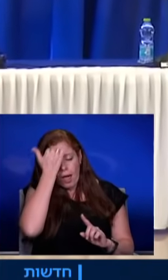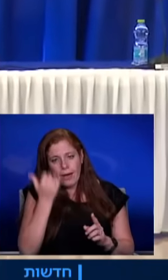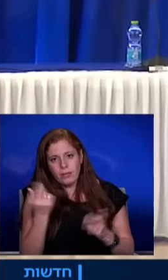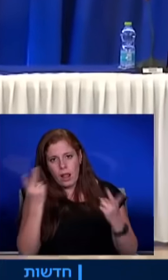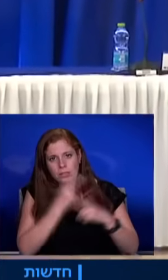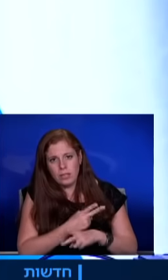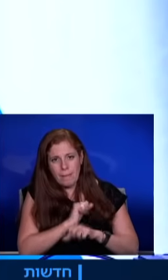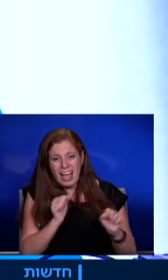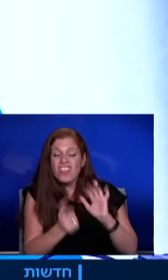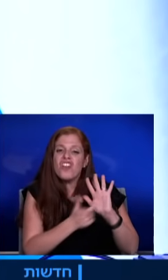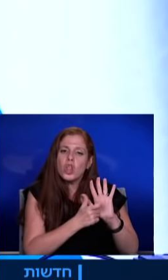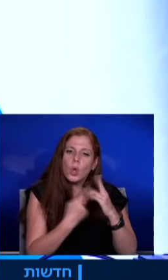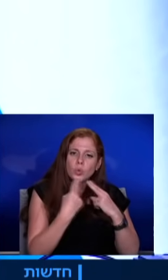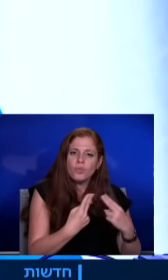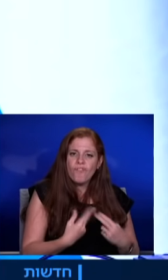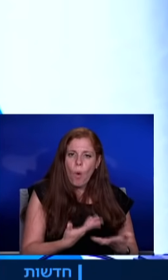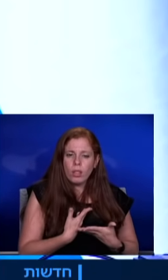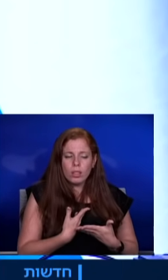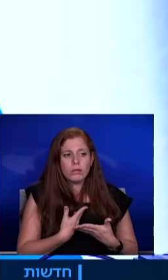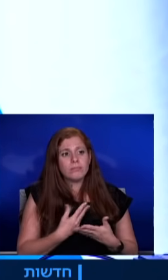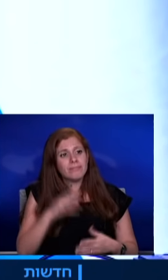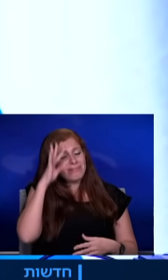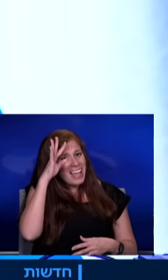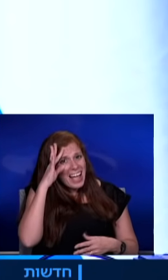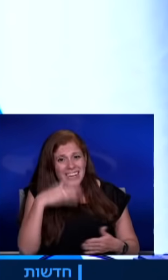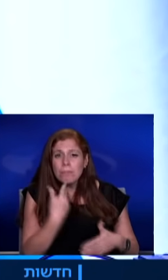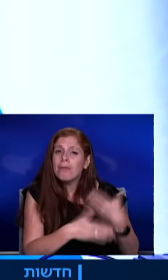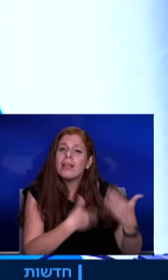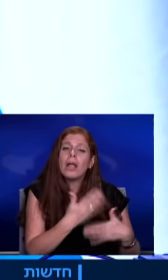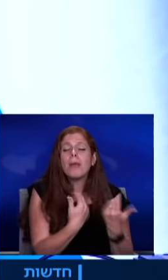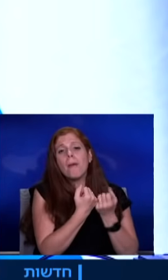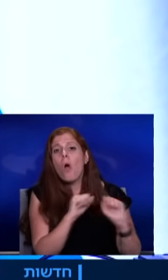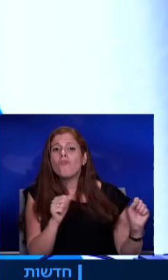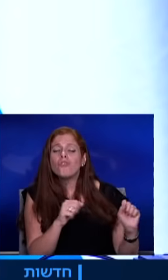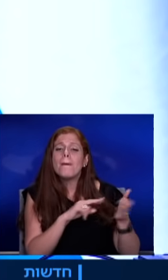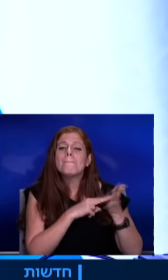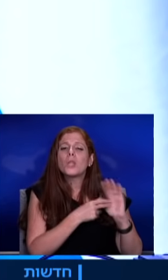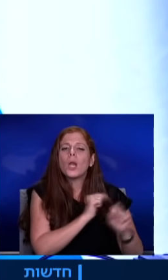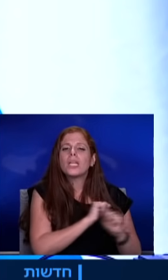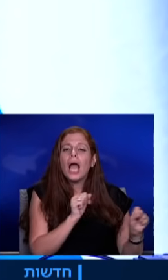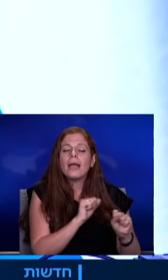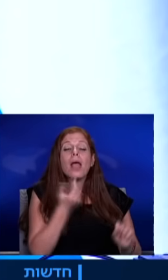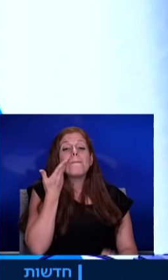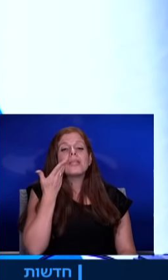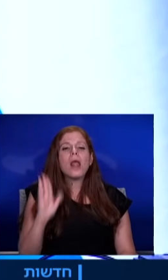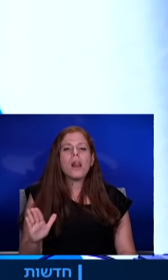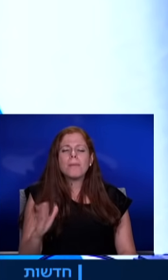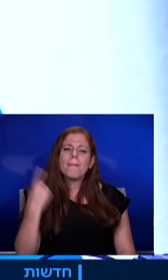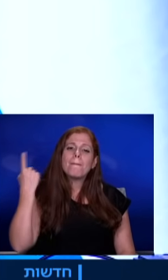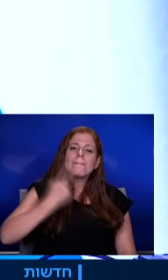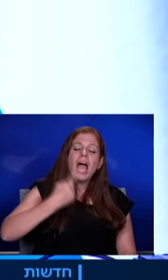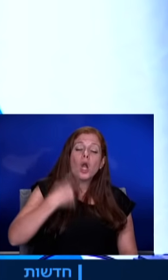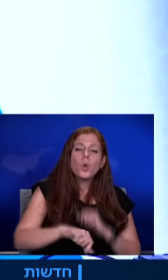על התנהלותה. האיראנים מתקדמים באין מפריע בתוכנית הגרעין. הם מתעלמים מהנחיות